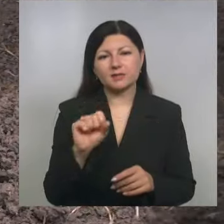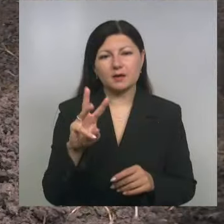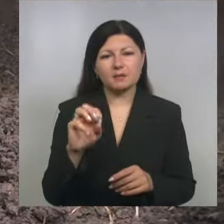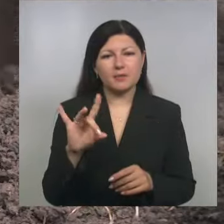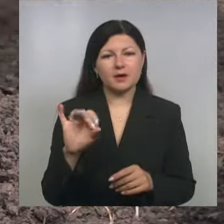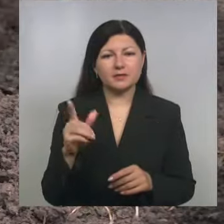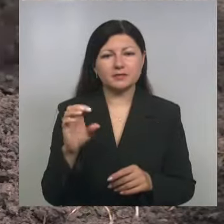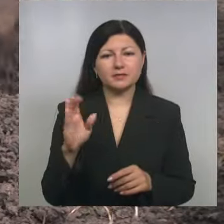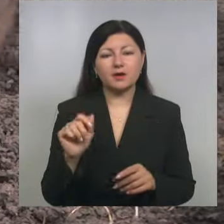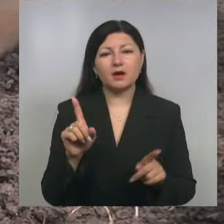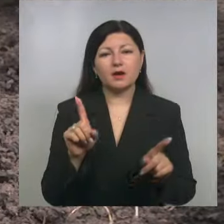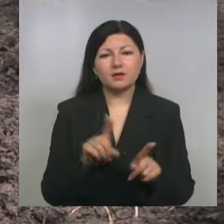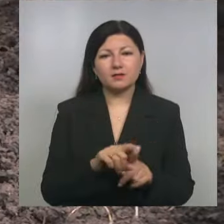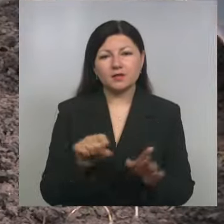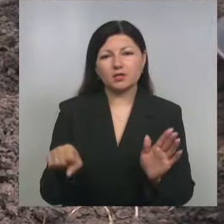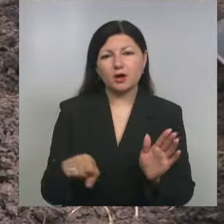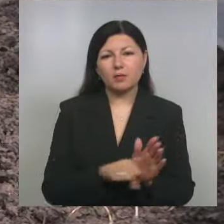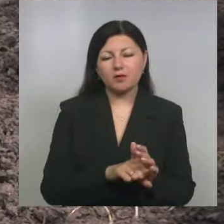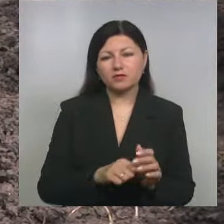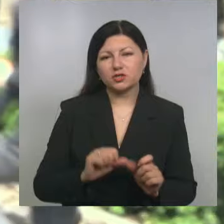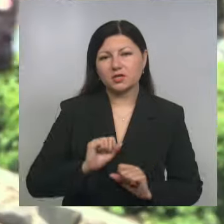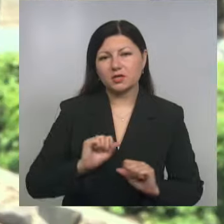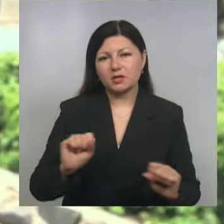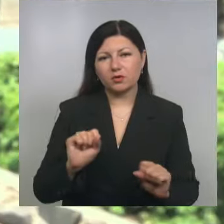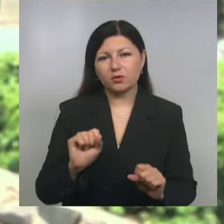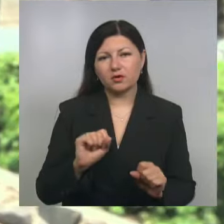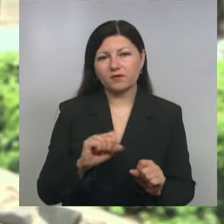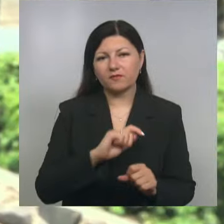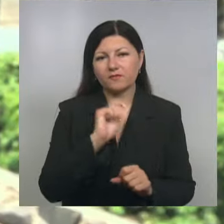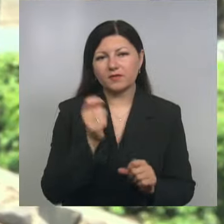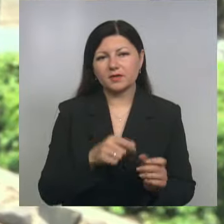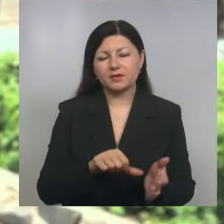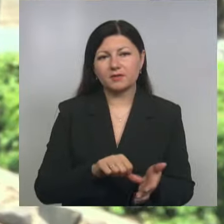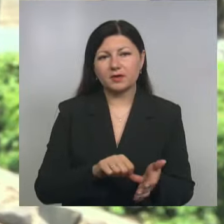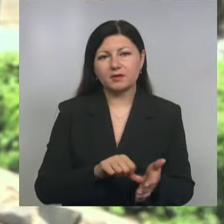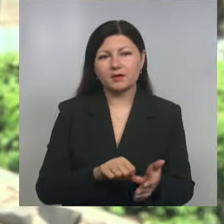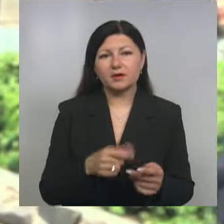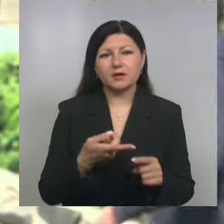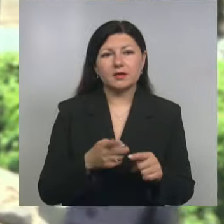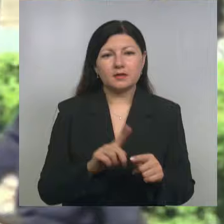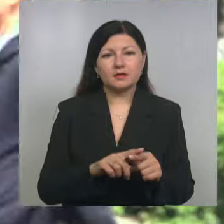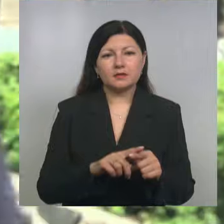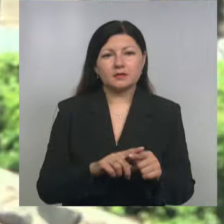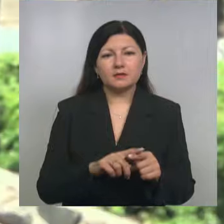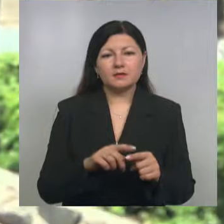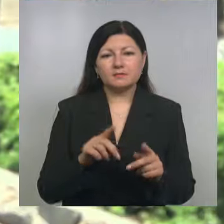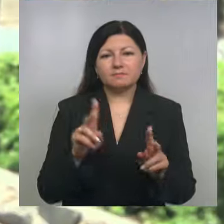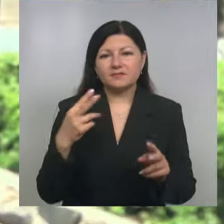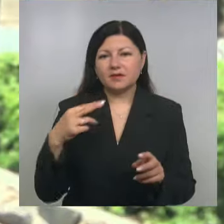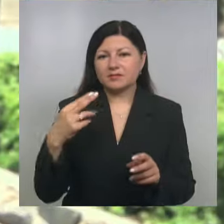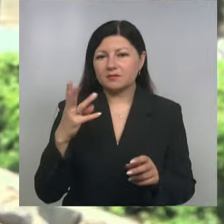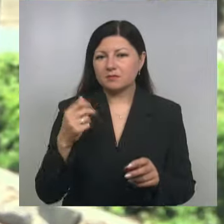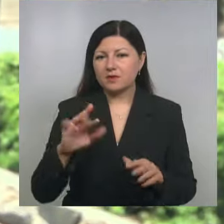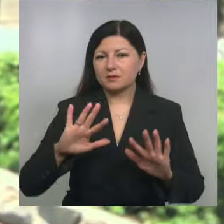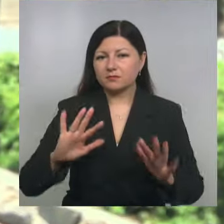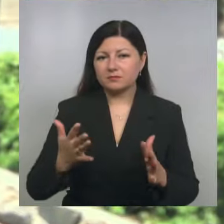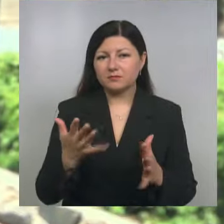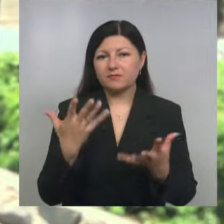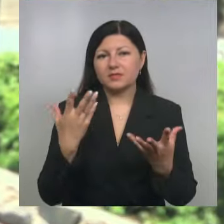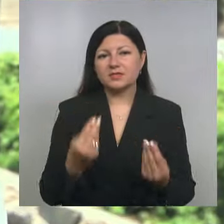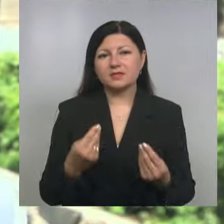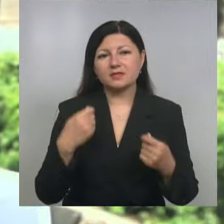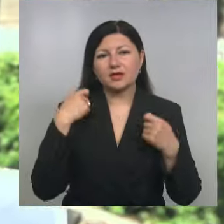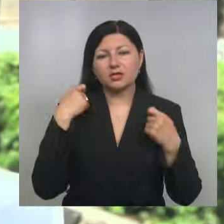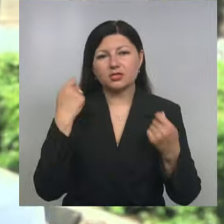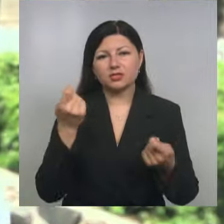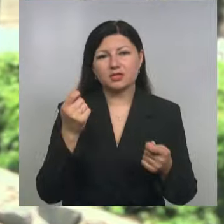а также о павших героях-фронтовиках. Очень символично, что это произошло именно 20 мая, в день рождения